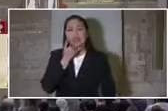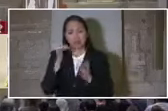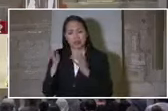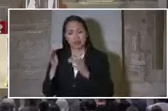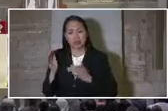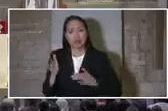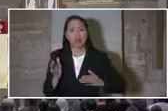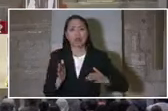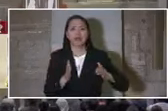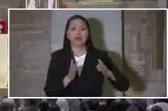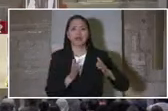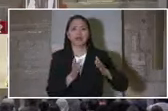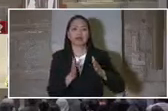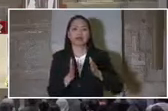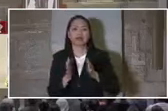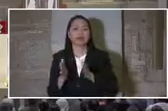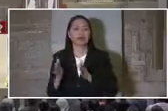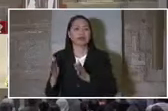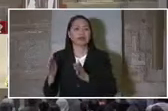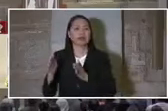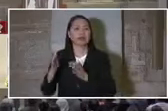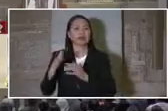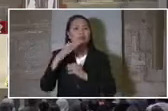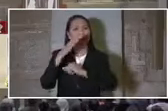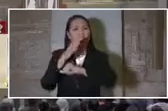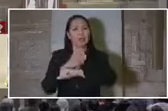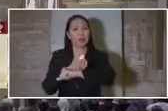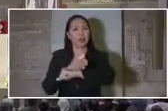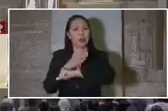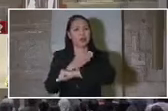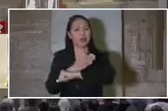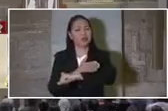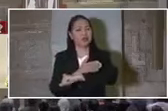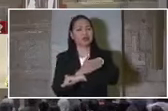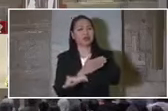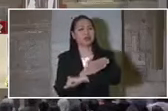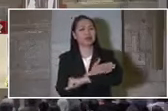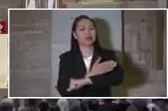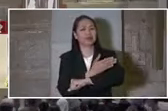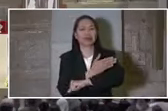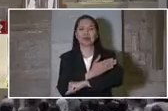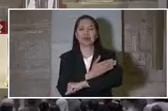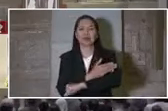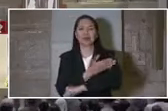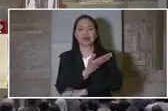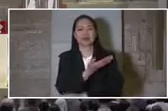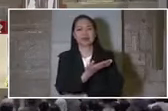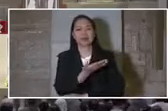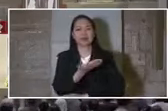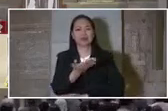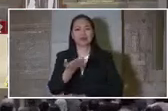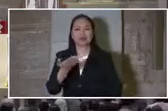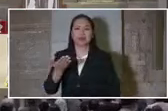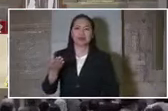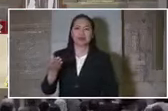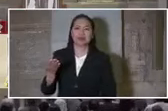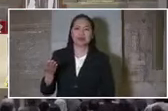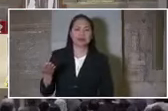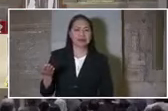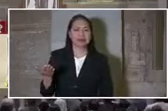likong paraan o umunlad man sila.